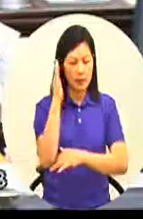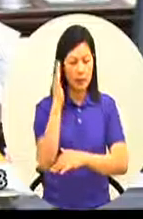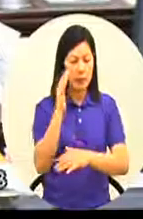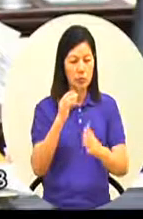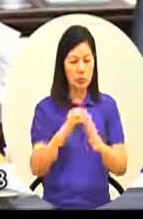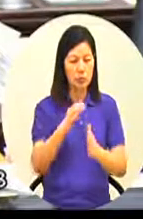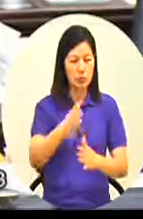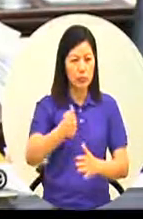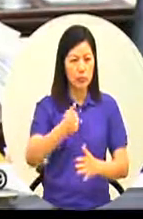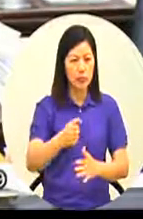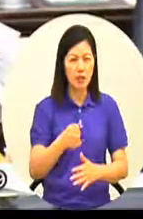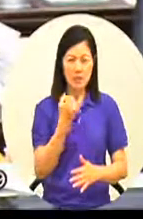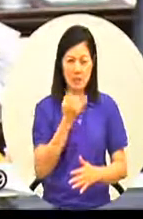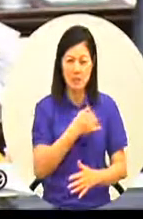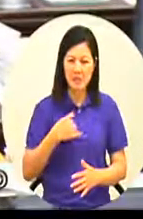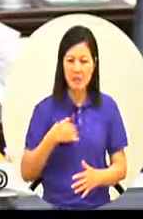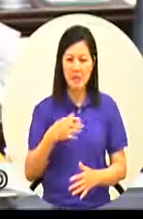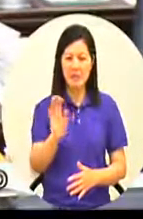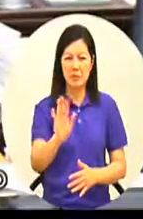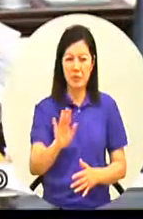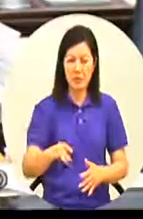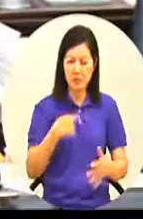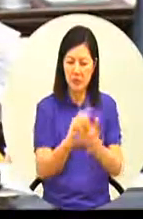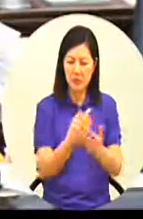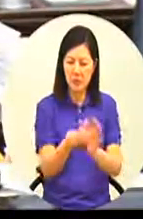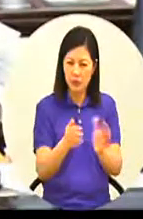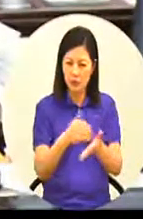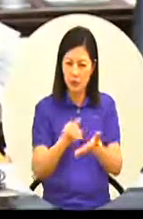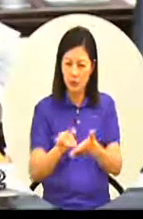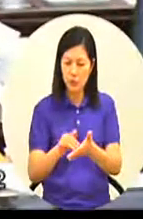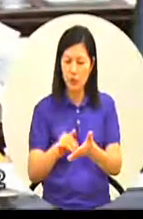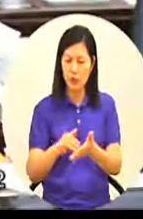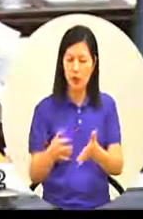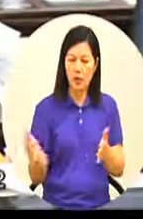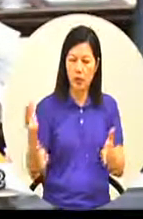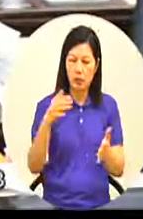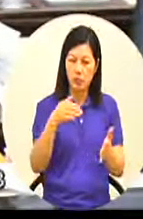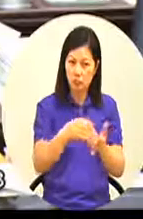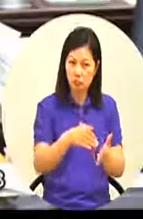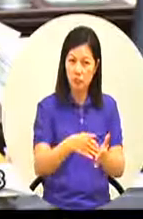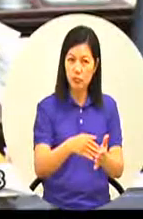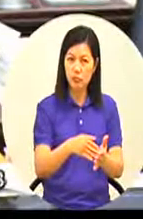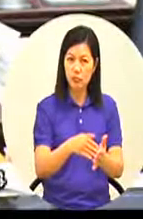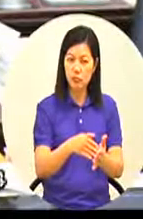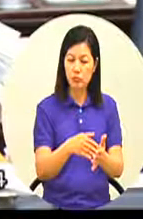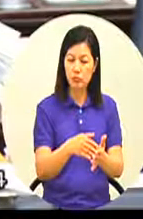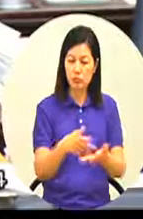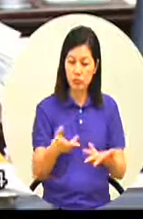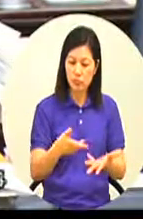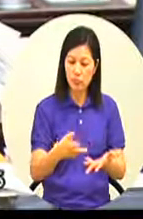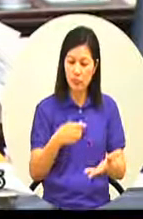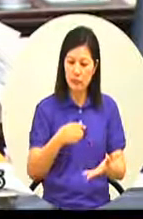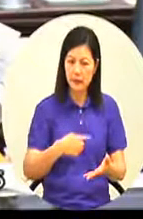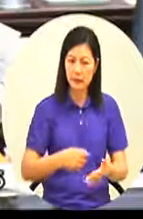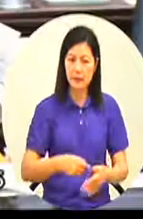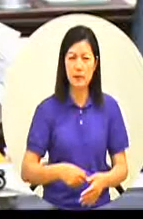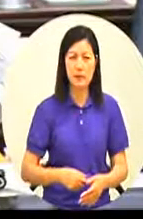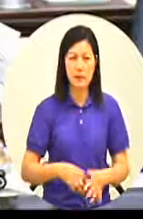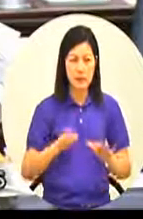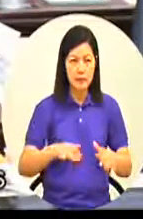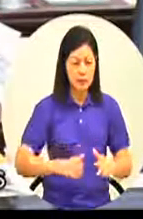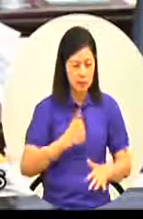得会去做你参与式预算的这个结果嘛，这个是一个很现实的问题嘛。那所以我们一